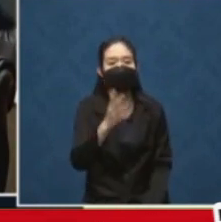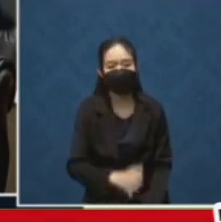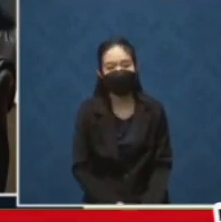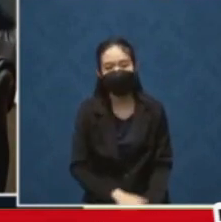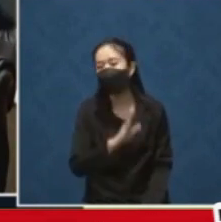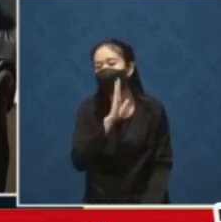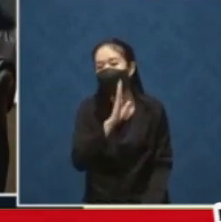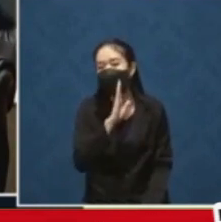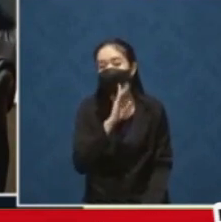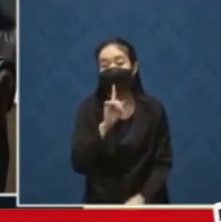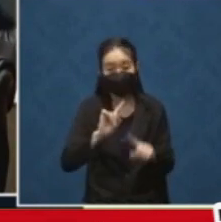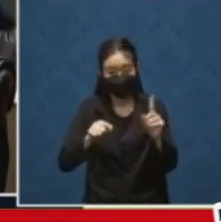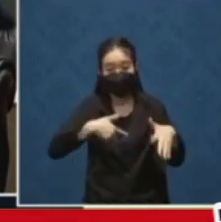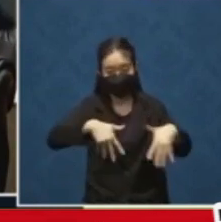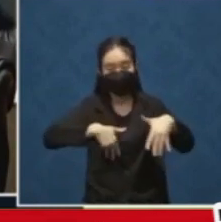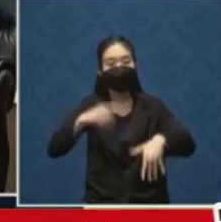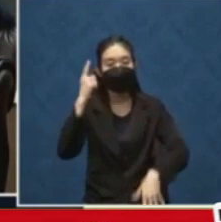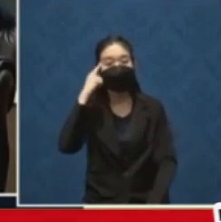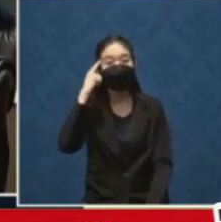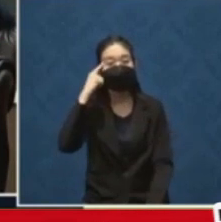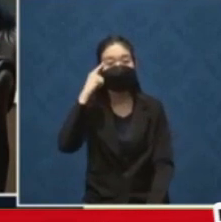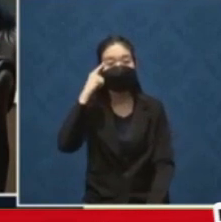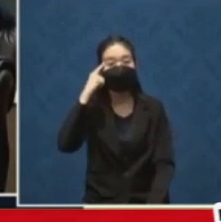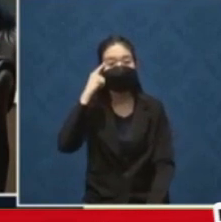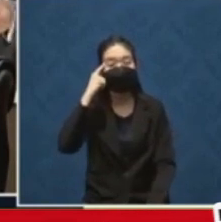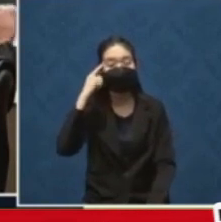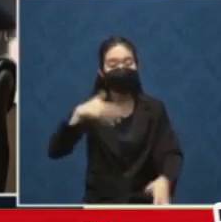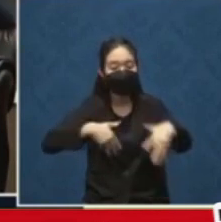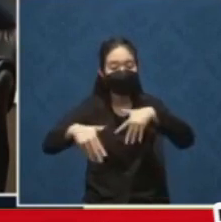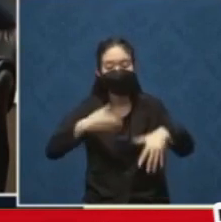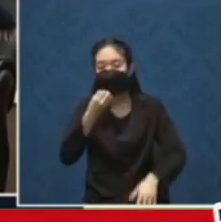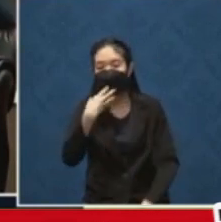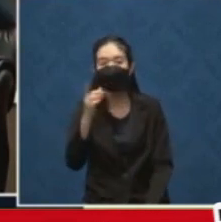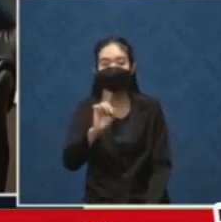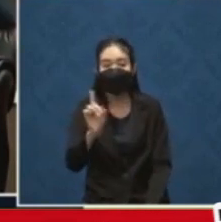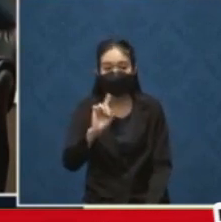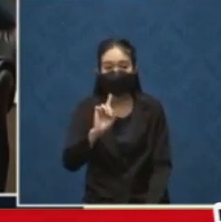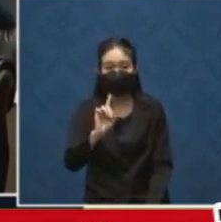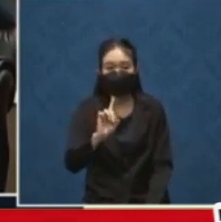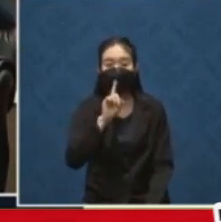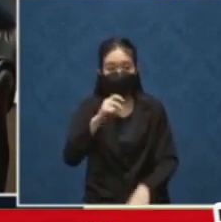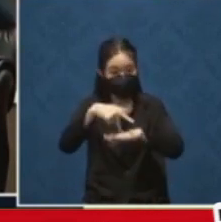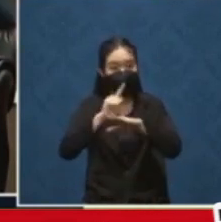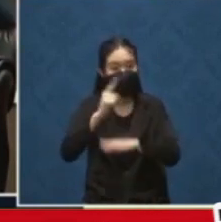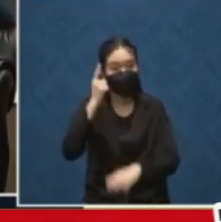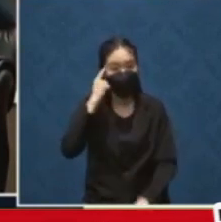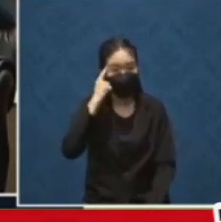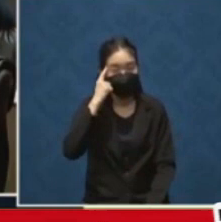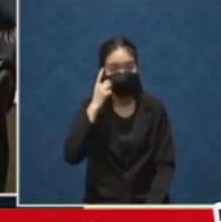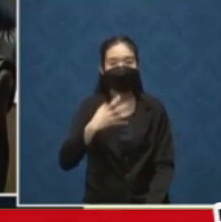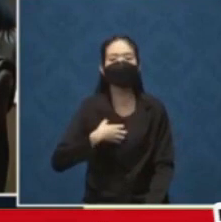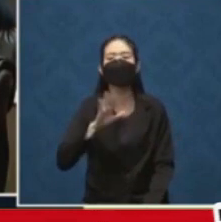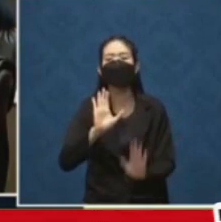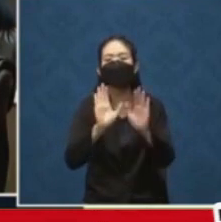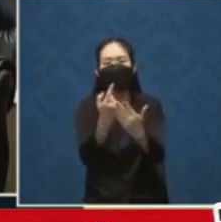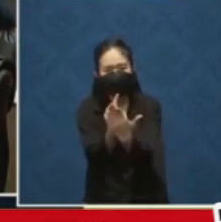บทงนumes ก็ไม่จรง ทั้งน ก็ไม่จริงแต่ชาวบานรู้ธรุรรยนะชาบ้านผมบอกวาไง ลูกครับโอ